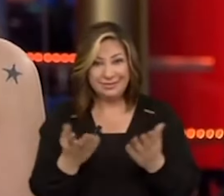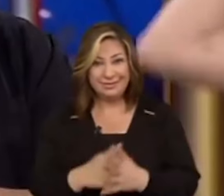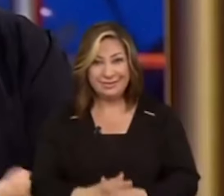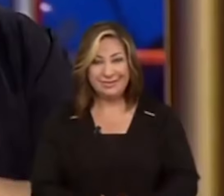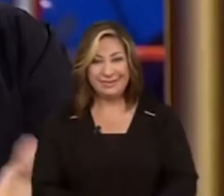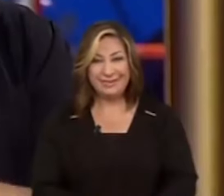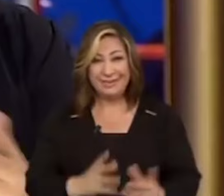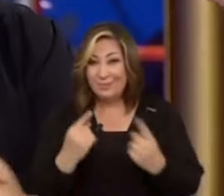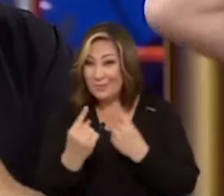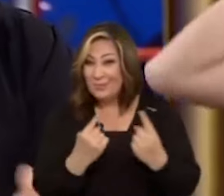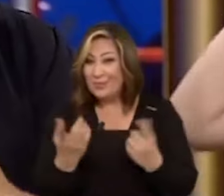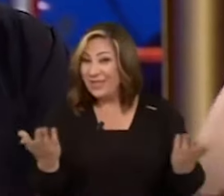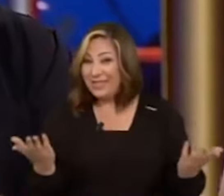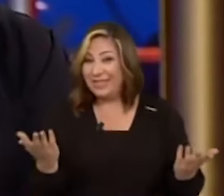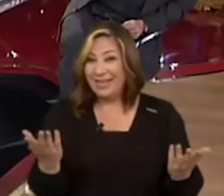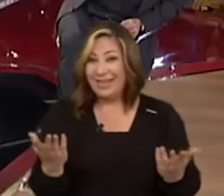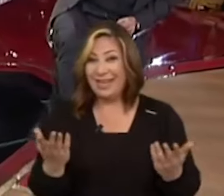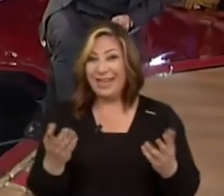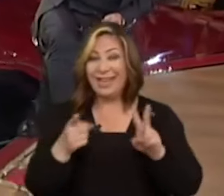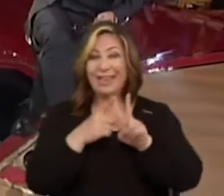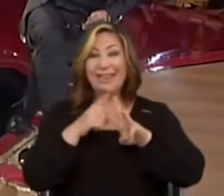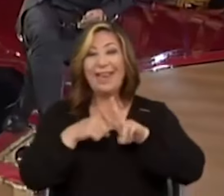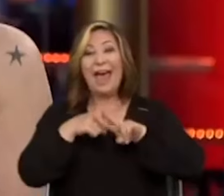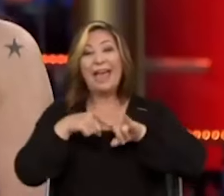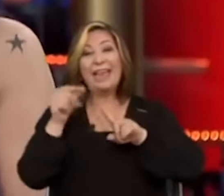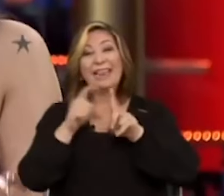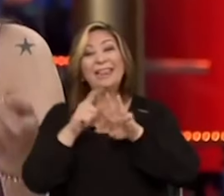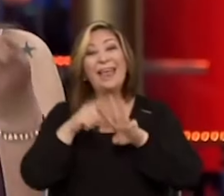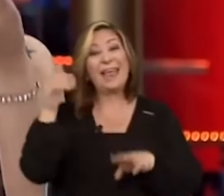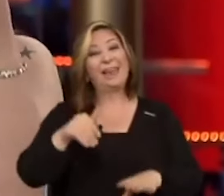Evet. Bu ne? Bu ne? Yemin bu... ediyorum Nahide Ekengil geldi.